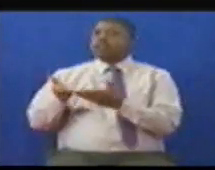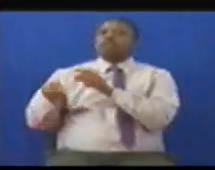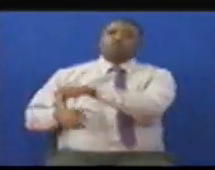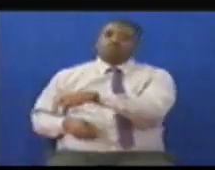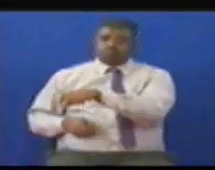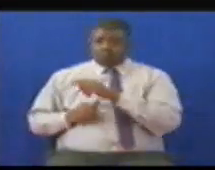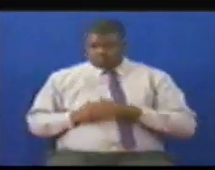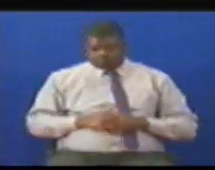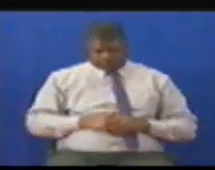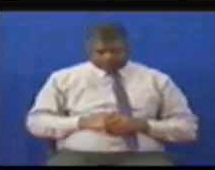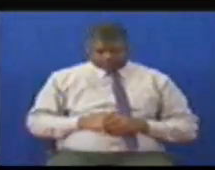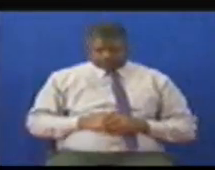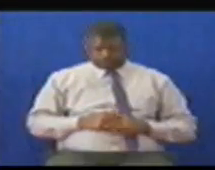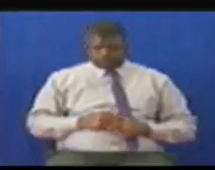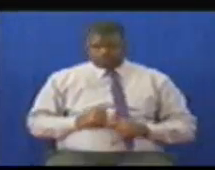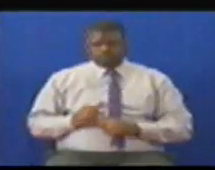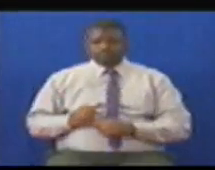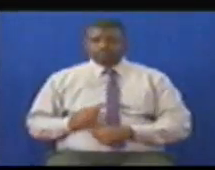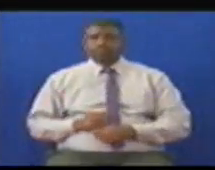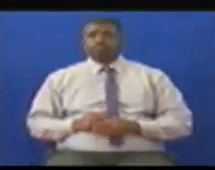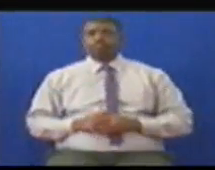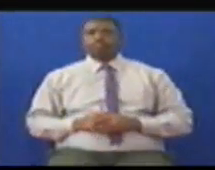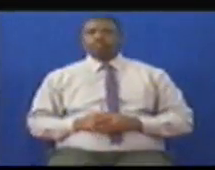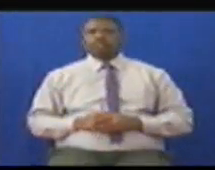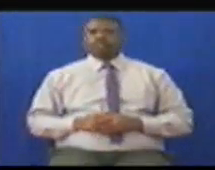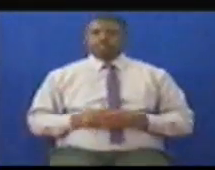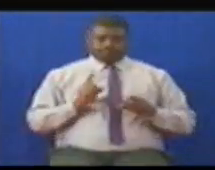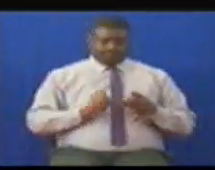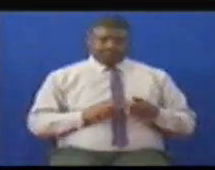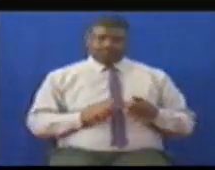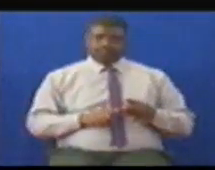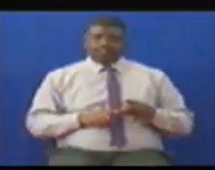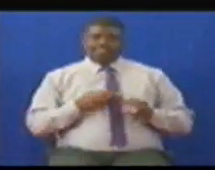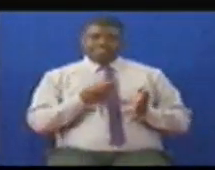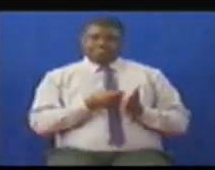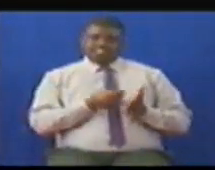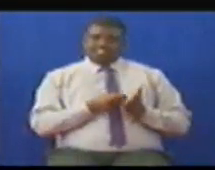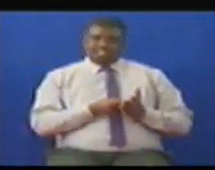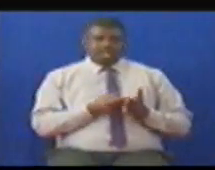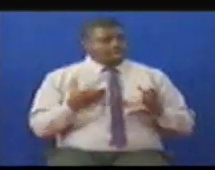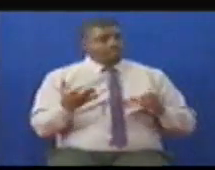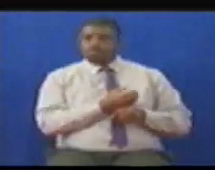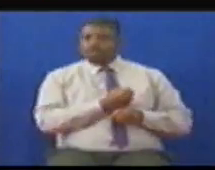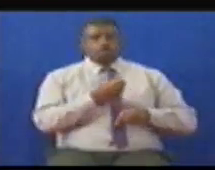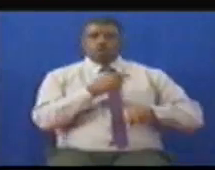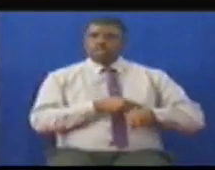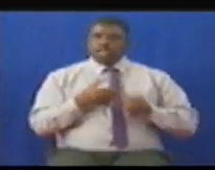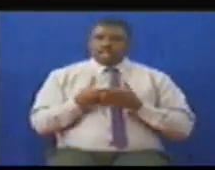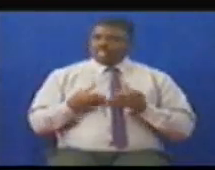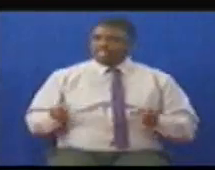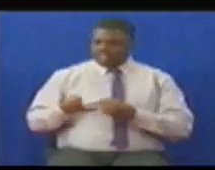70.9% na maendeleo 44.8%. Na tatu, fedha hazipatikani kwa wakati na hivyo kuathiri utekelezaji